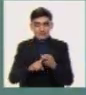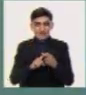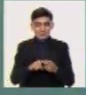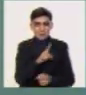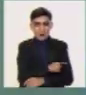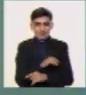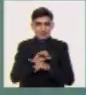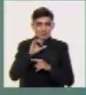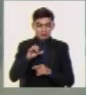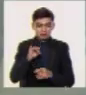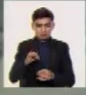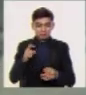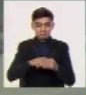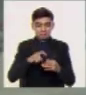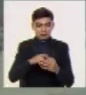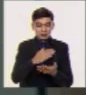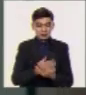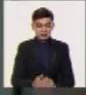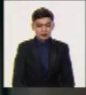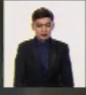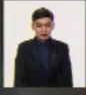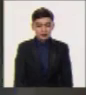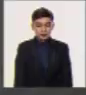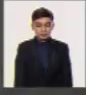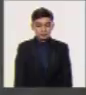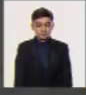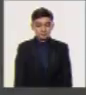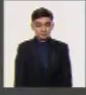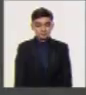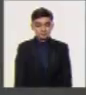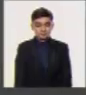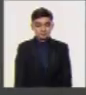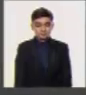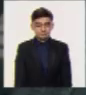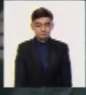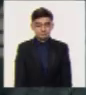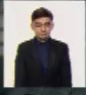деп әлі тіркеп жатыр екен. Әйгерім Ердәулет, Геннадий Локин, Информбюро, Алматы.